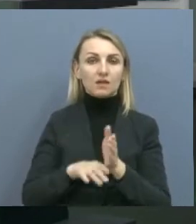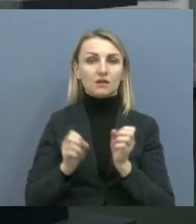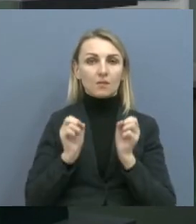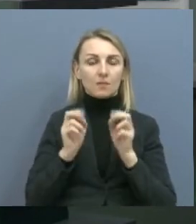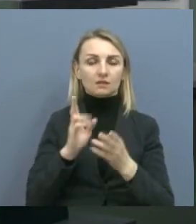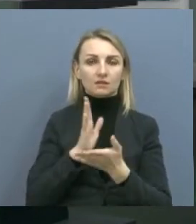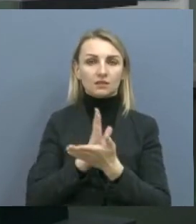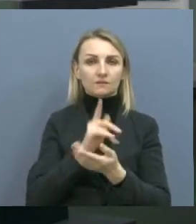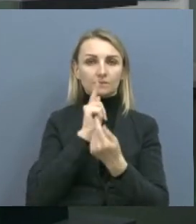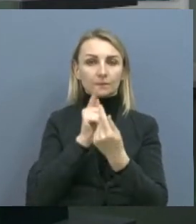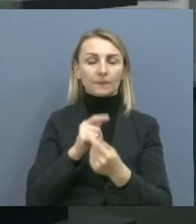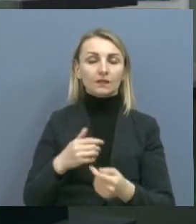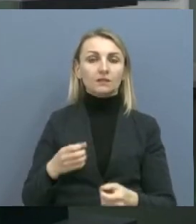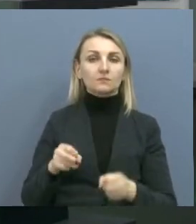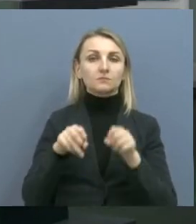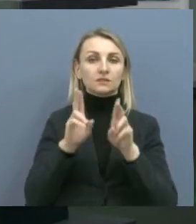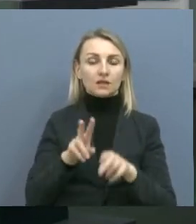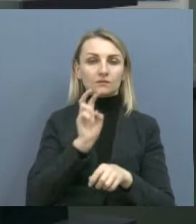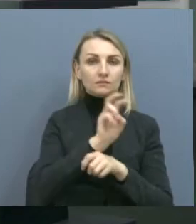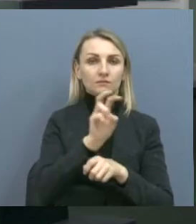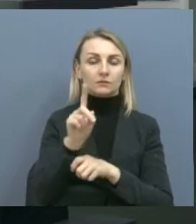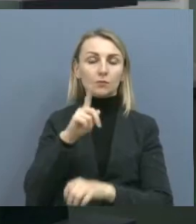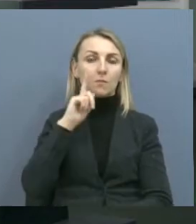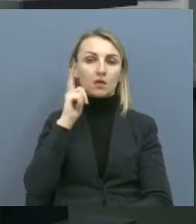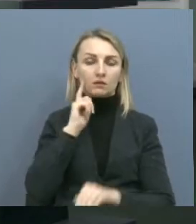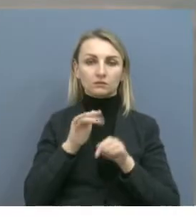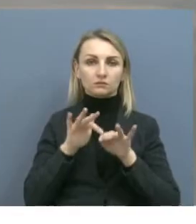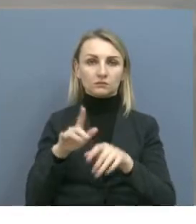проводят специальные рейды, чтобы помешать молодежи бродить по улицам.